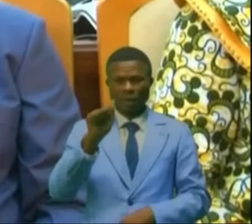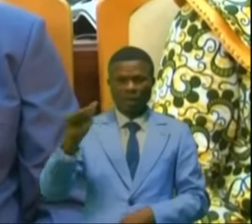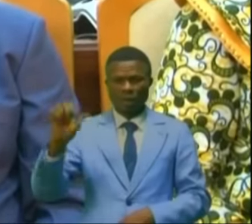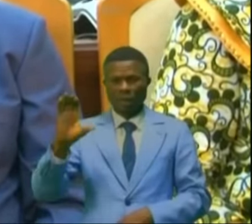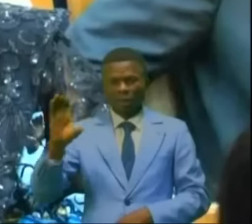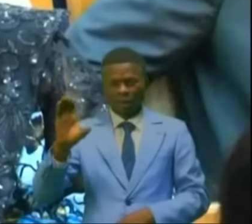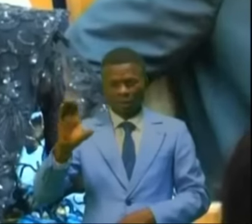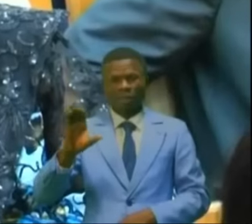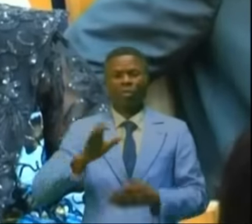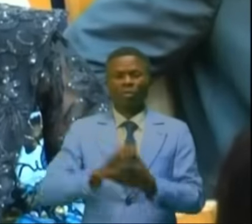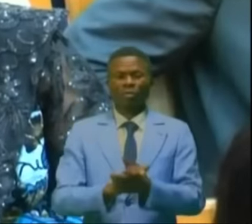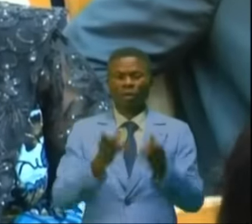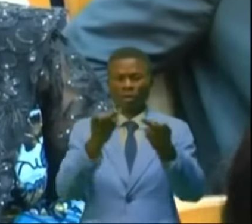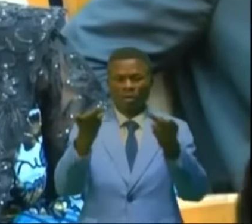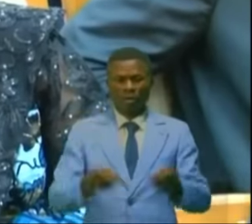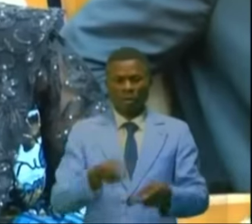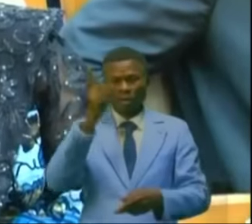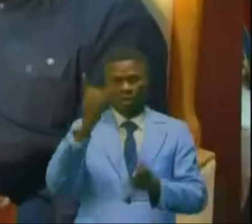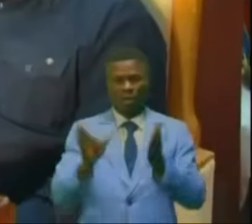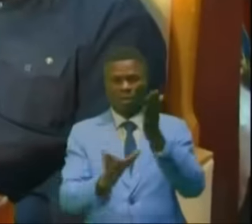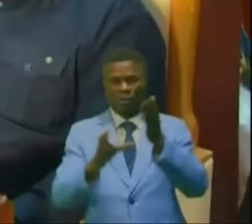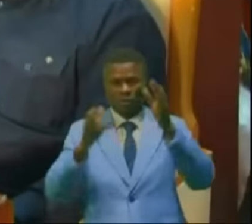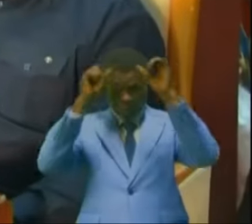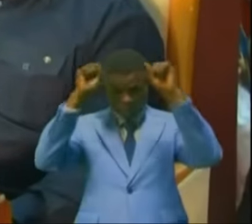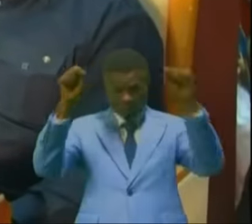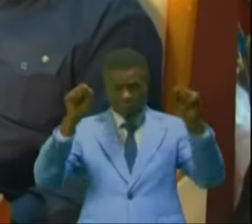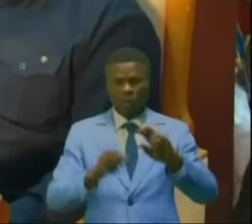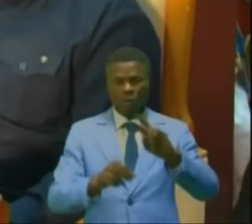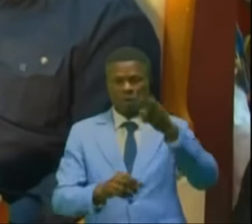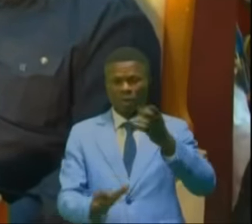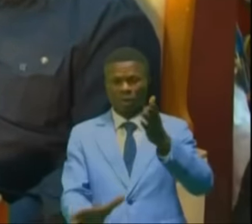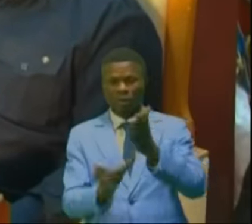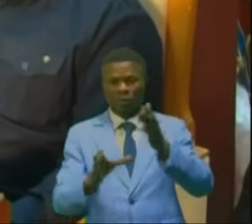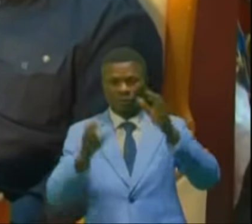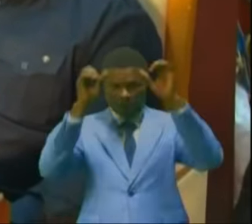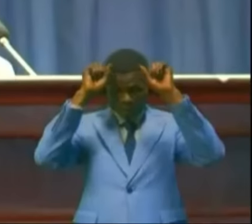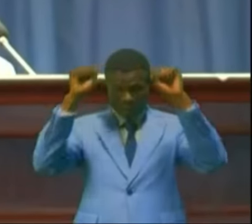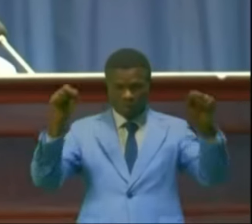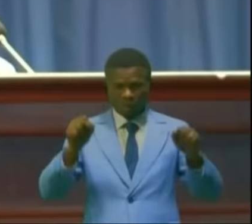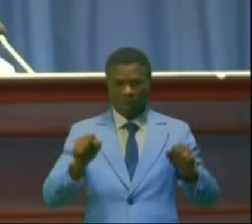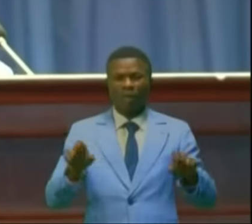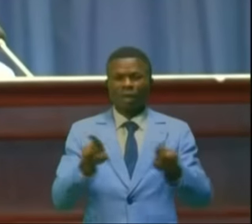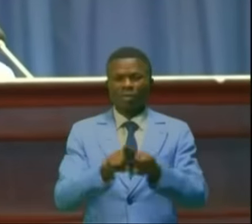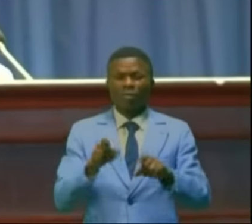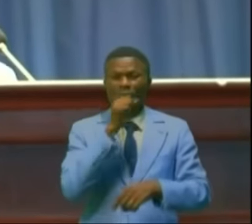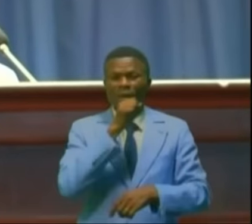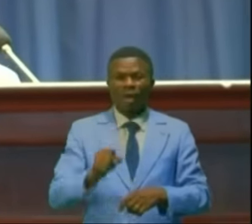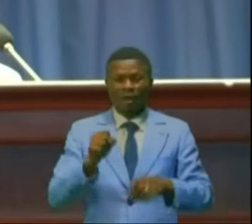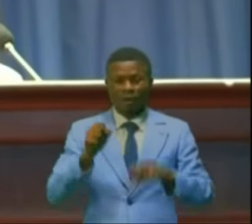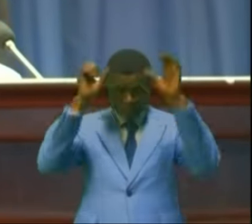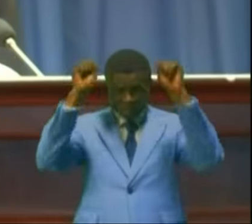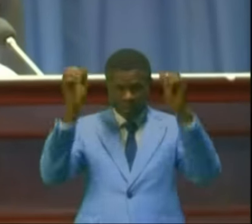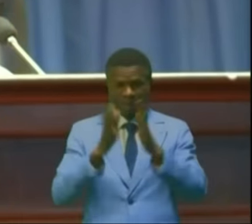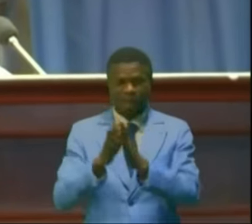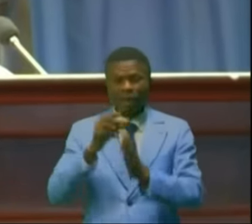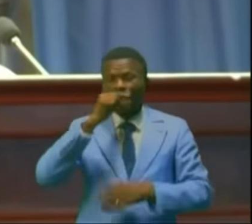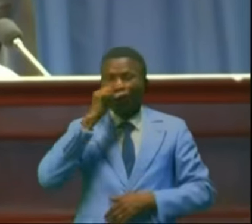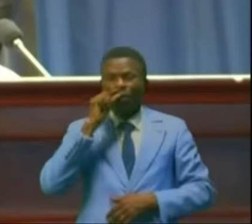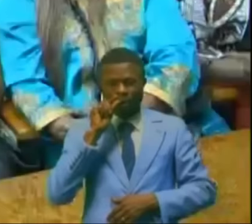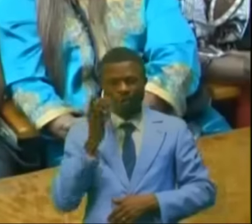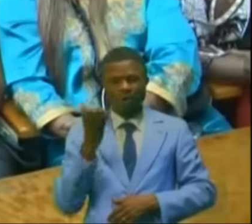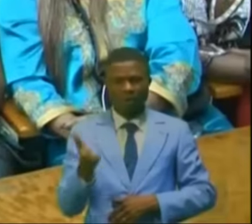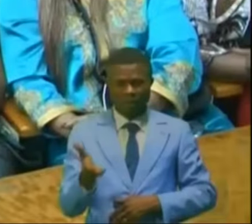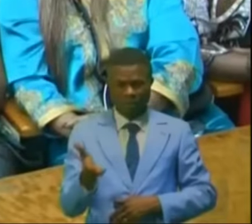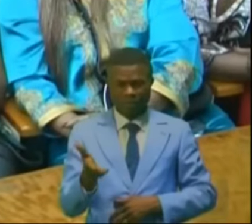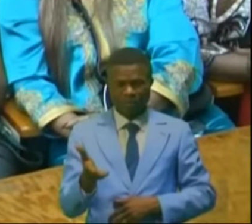Jean-Claude Tchulumbay au poste de premier vice-président. Le deuxième vice-président est assuré par Christophe Mboso